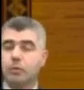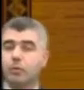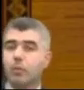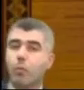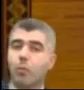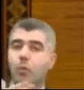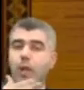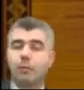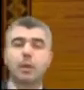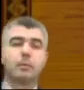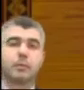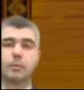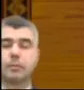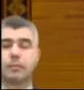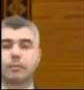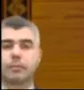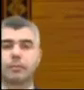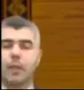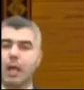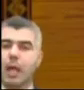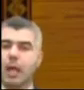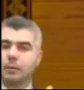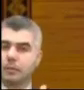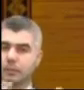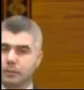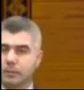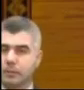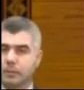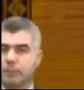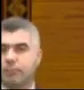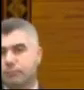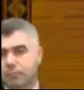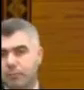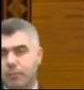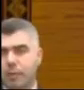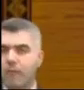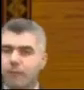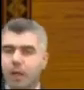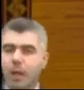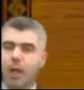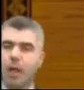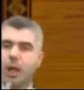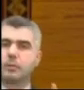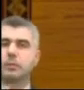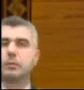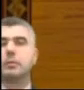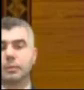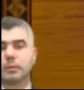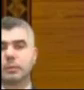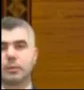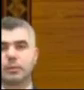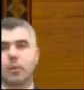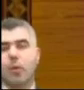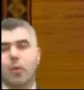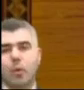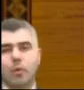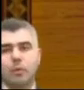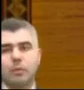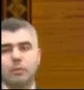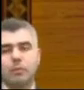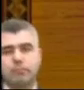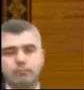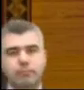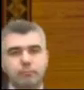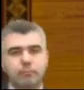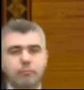ضروري بالنسبة لشبابنا. في نفس الوقت علينا أيضا نقوم بإرساء الأسس من أجل